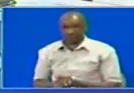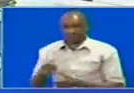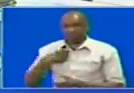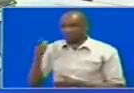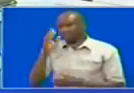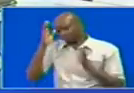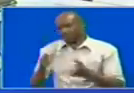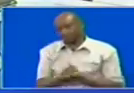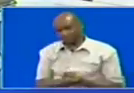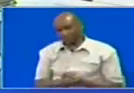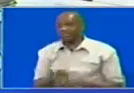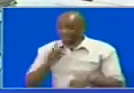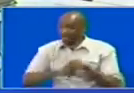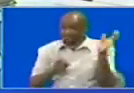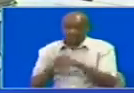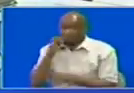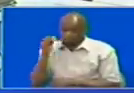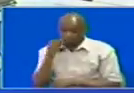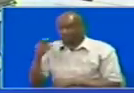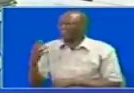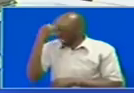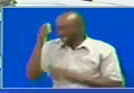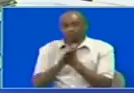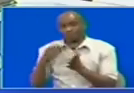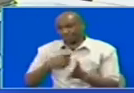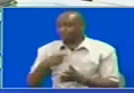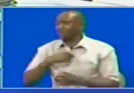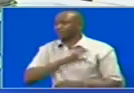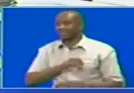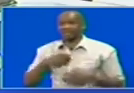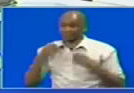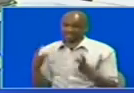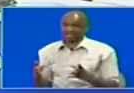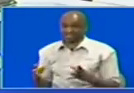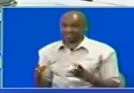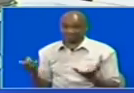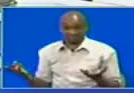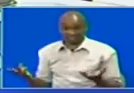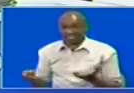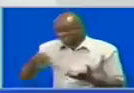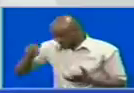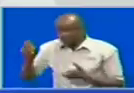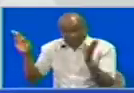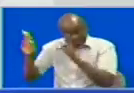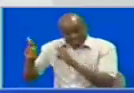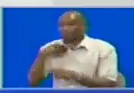Tanzania. Kurudi huku walikasirika na mimi kwa sababu mimi ndiye nilikuwa sababu cha wao kurudi. Wao walikuwa ready